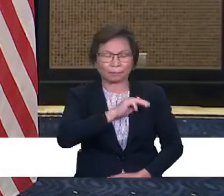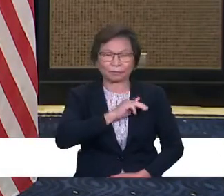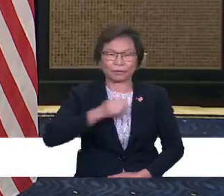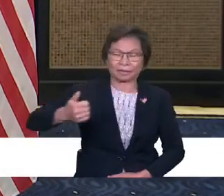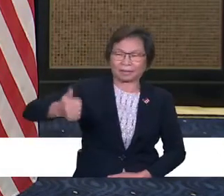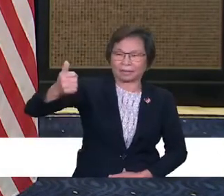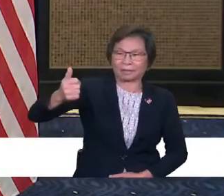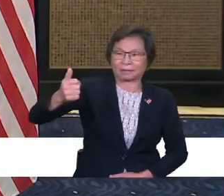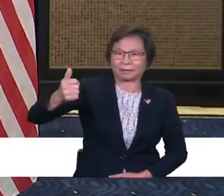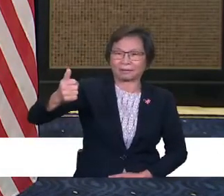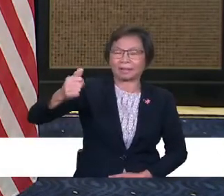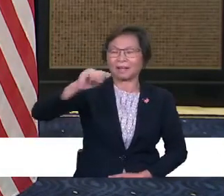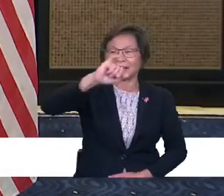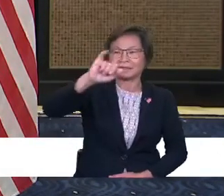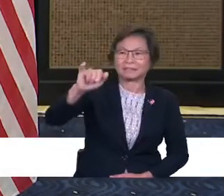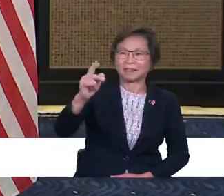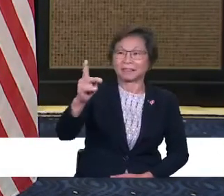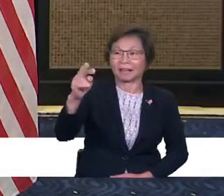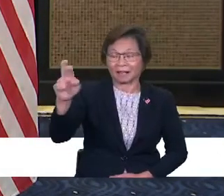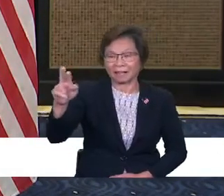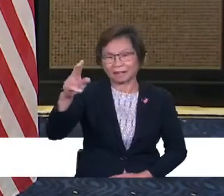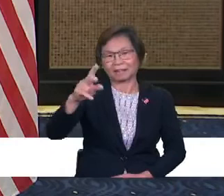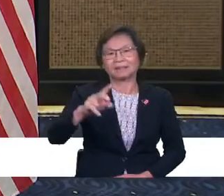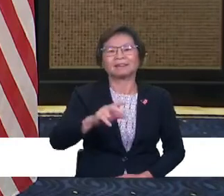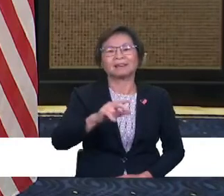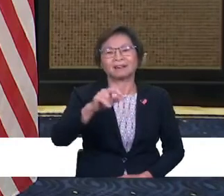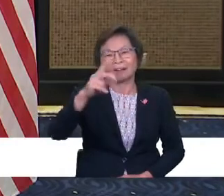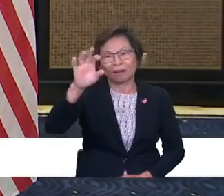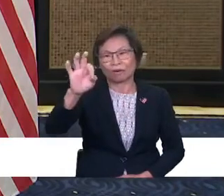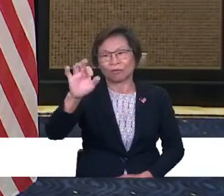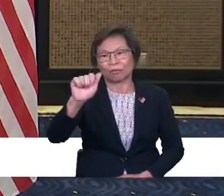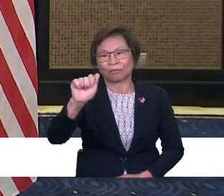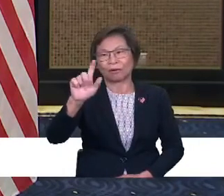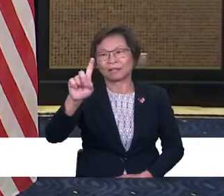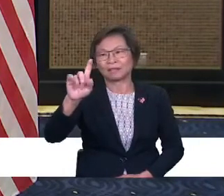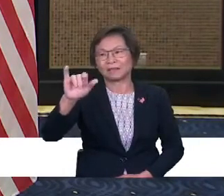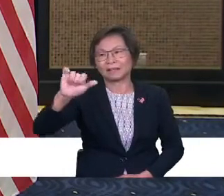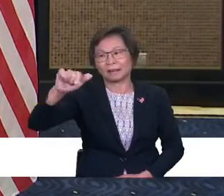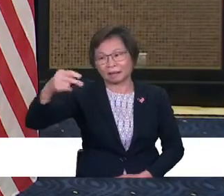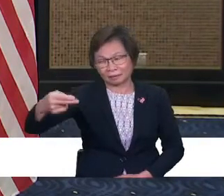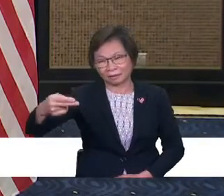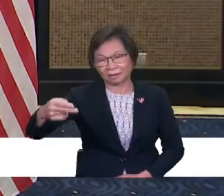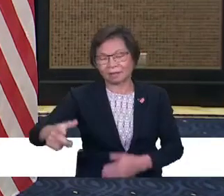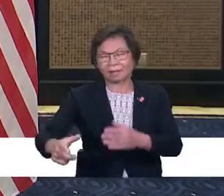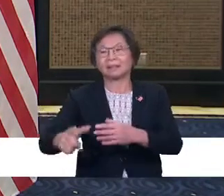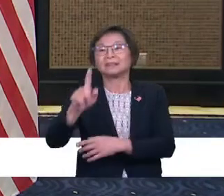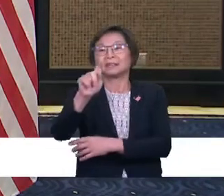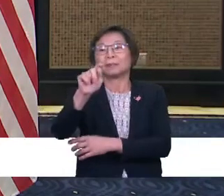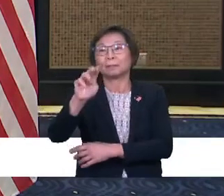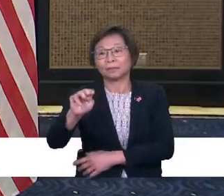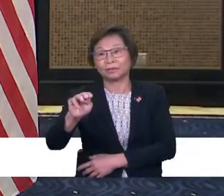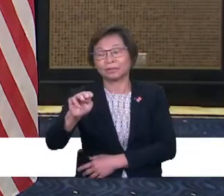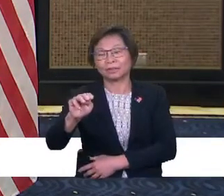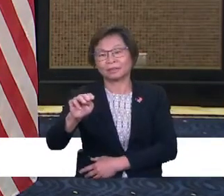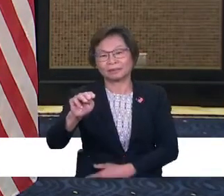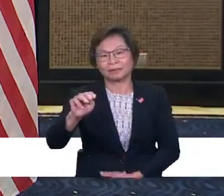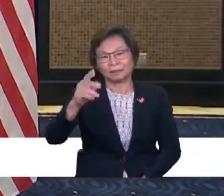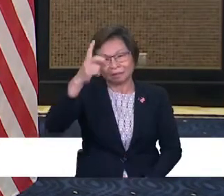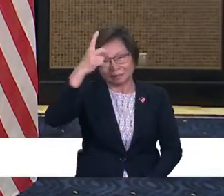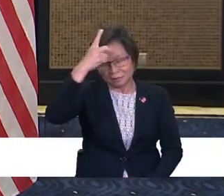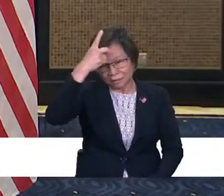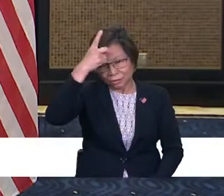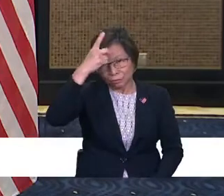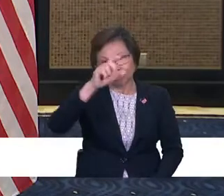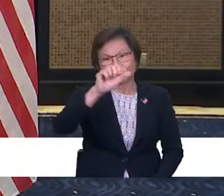ayo Hai yang hormat bercerai Haji Fadilah Yusuf Hai timbalan menteri yang hormat datuk-datuk